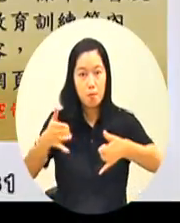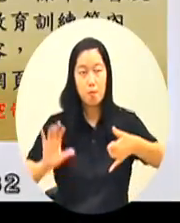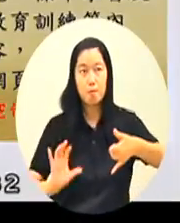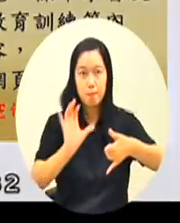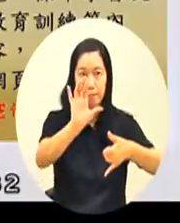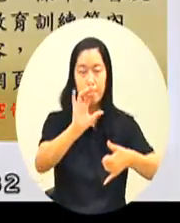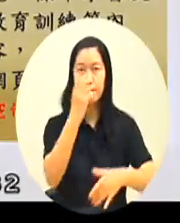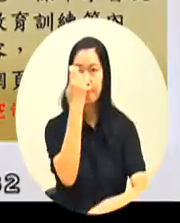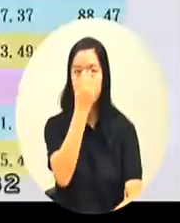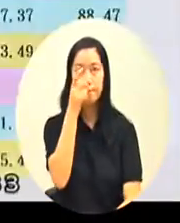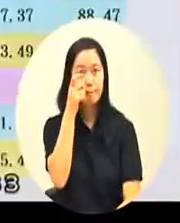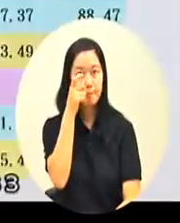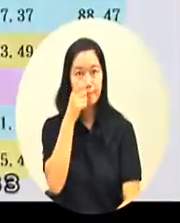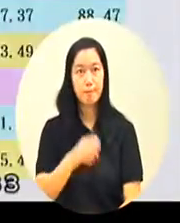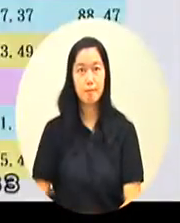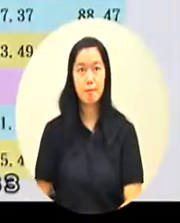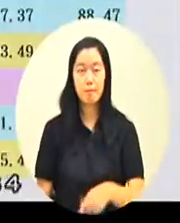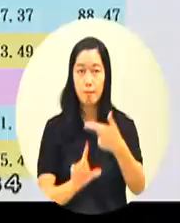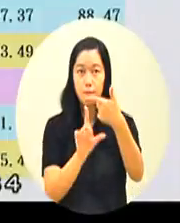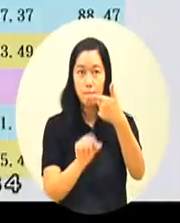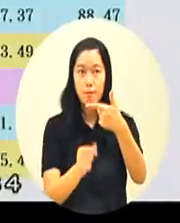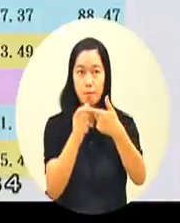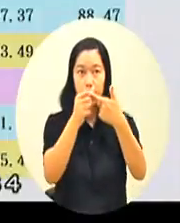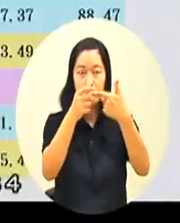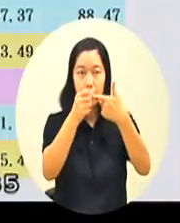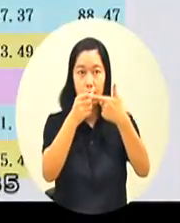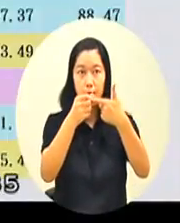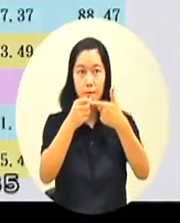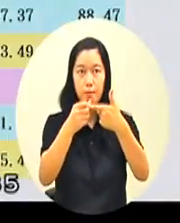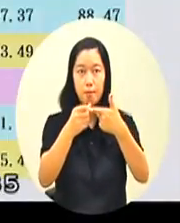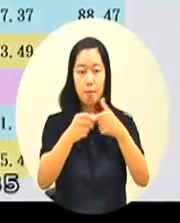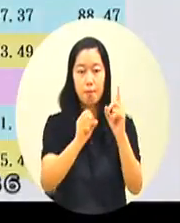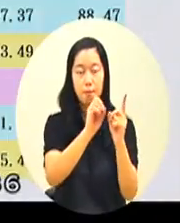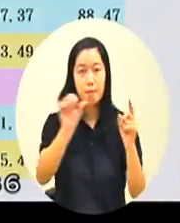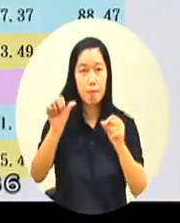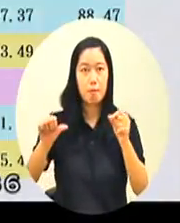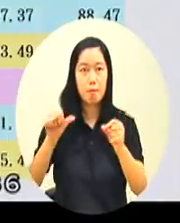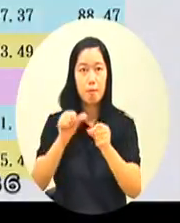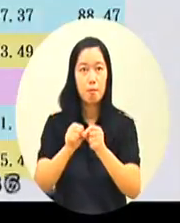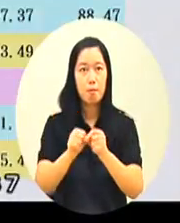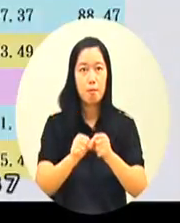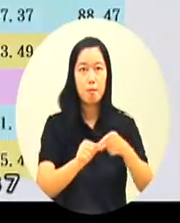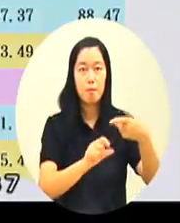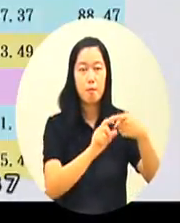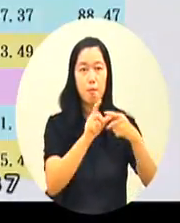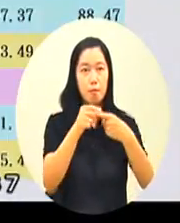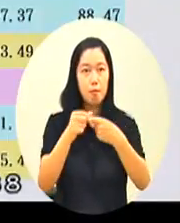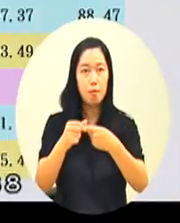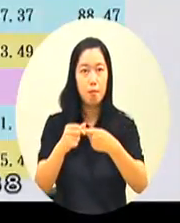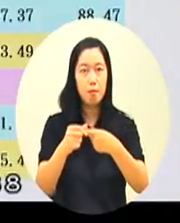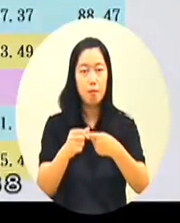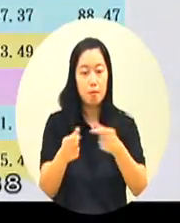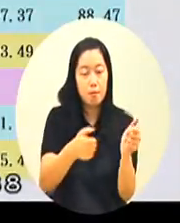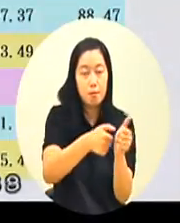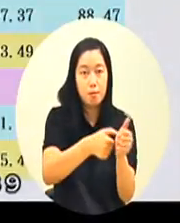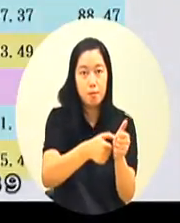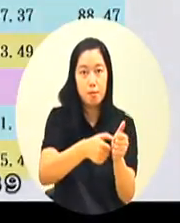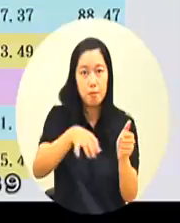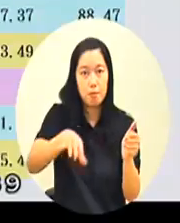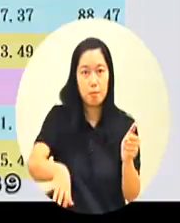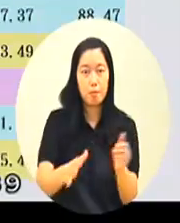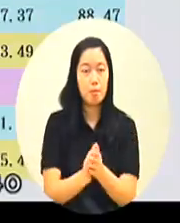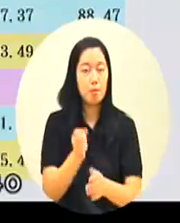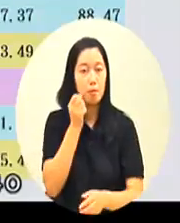用。第六是汇编105年度的本市地方总预算及附属单位半年结